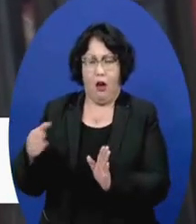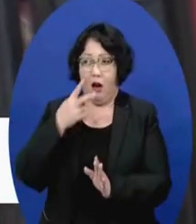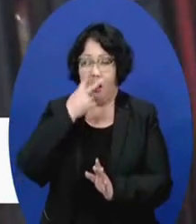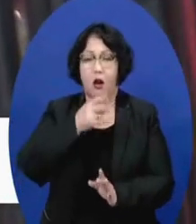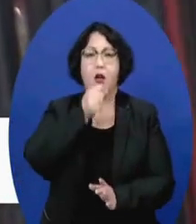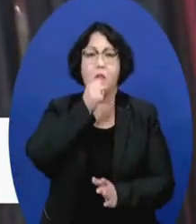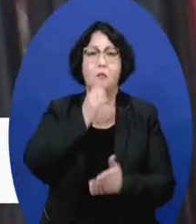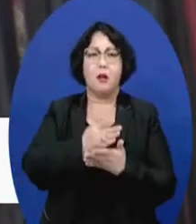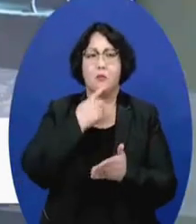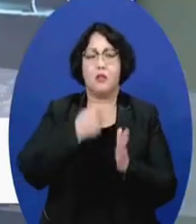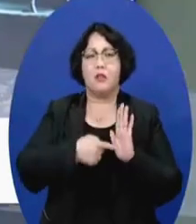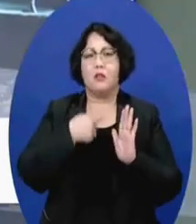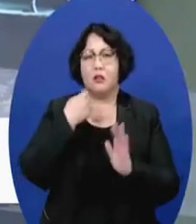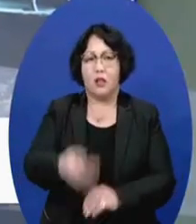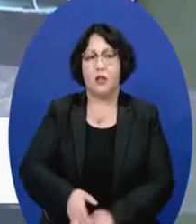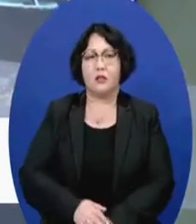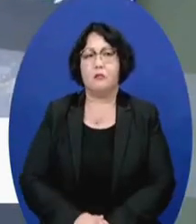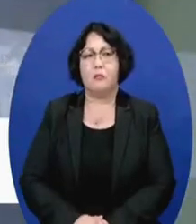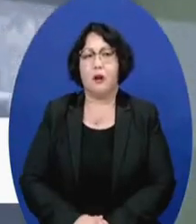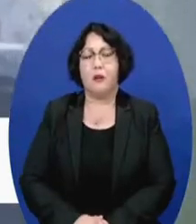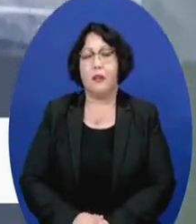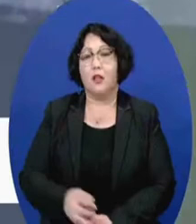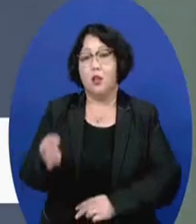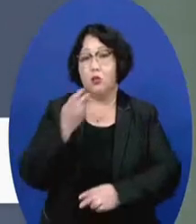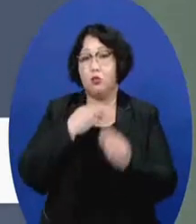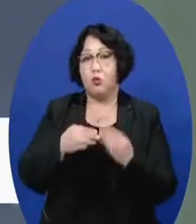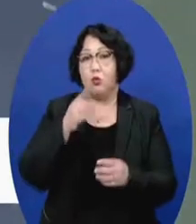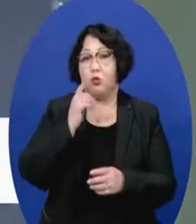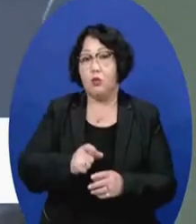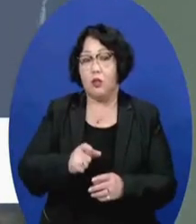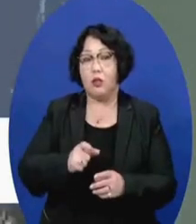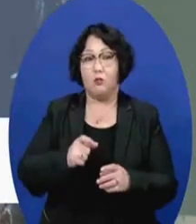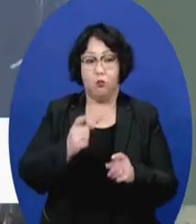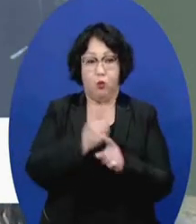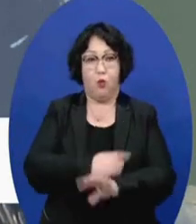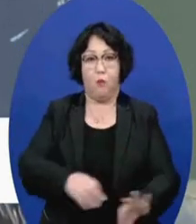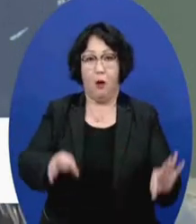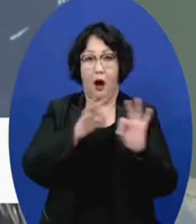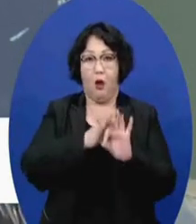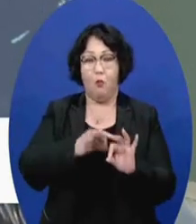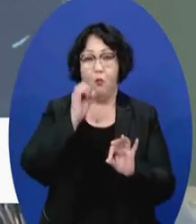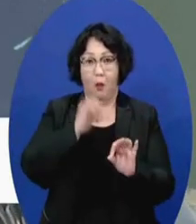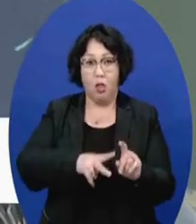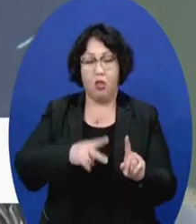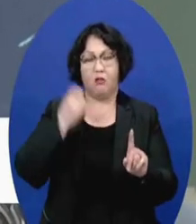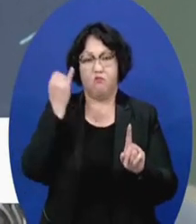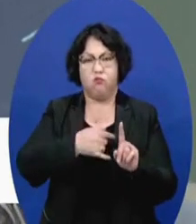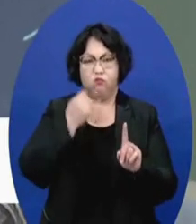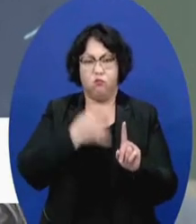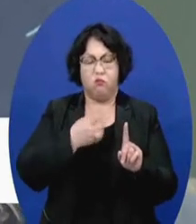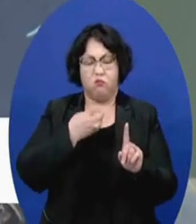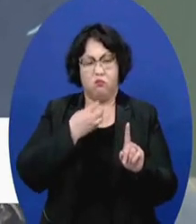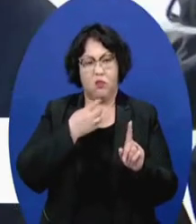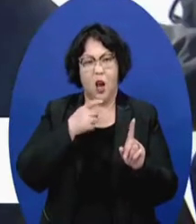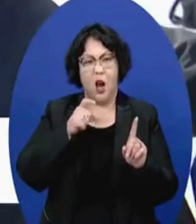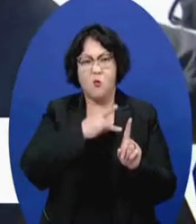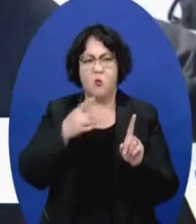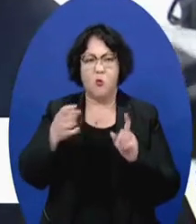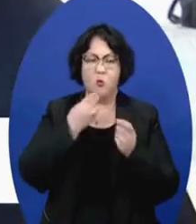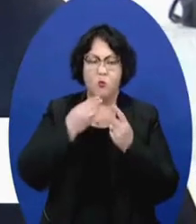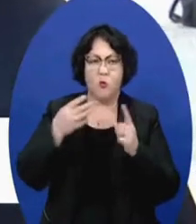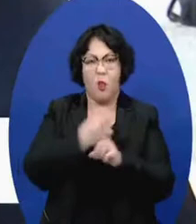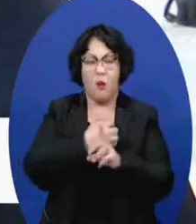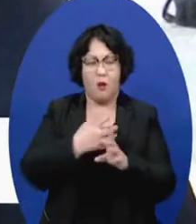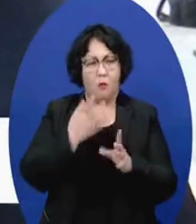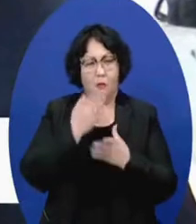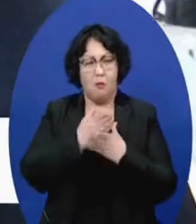бид нар харамсаж байна гэдгийг илэрхийлсэн. Шүүх хүнийг хилсээр хилмэгдүүлсэн байж болзошгүй асуудлыг хууль хяналтын байгууллага нэг